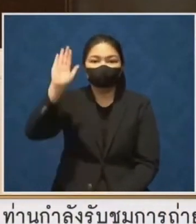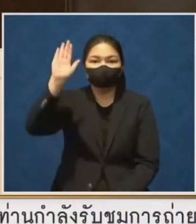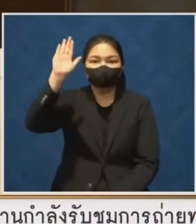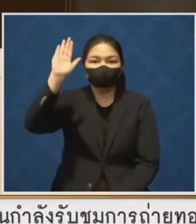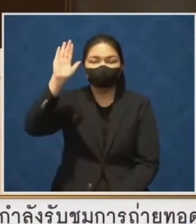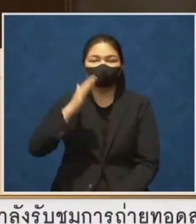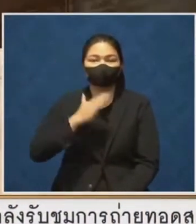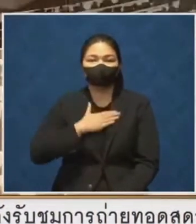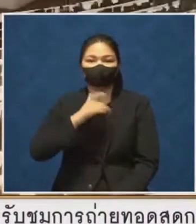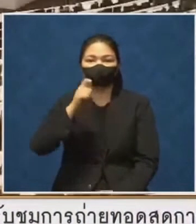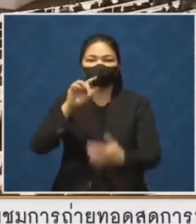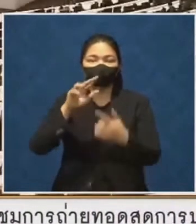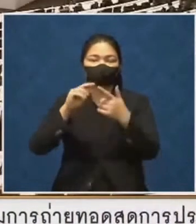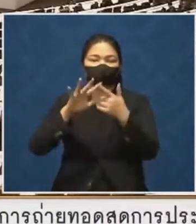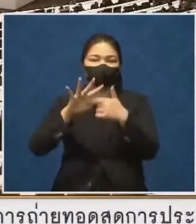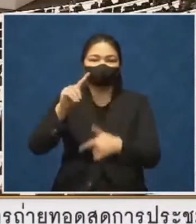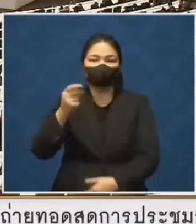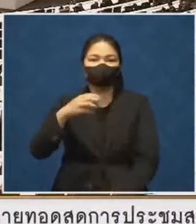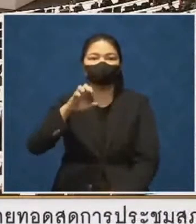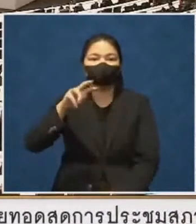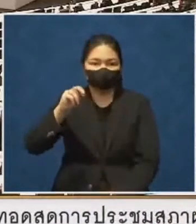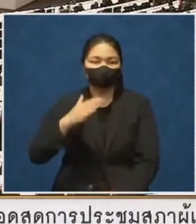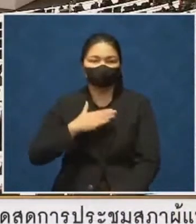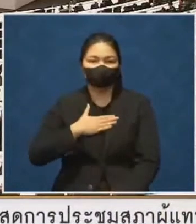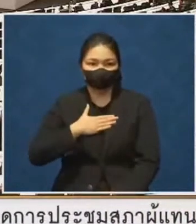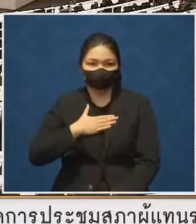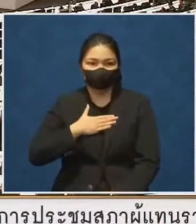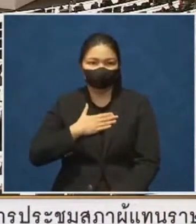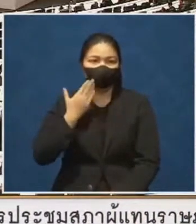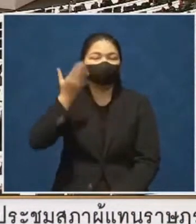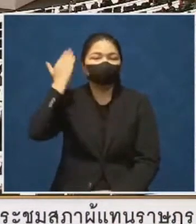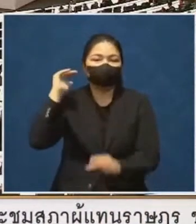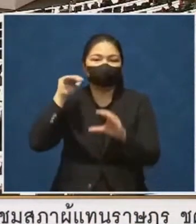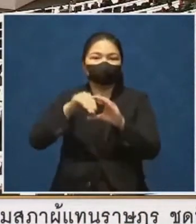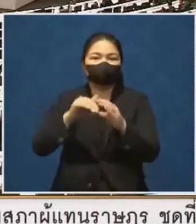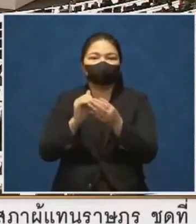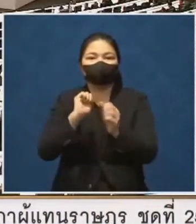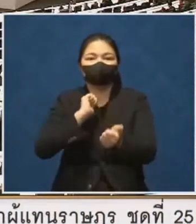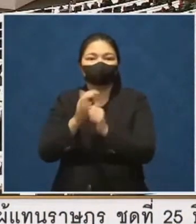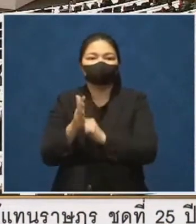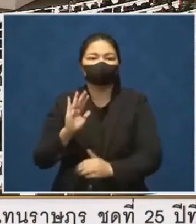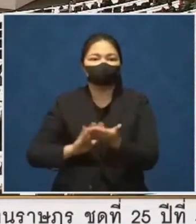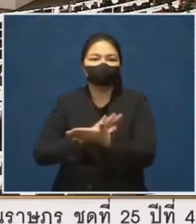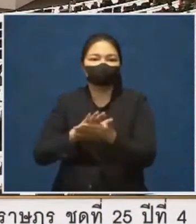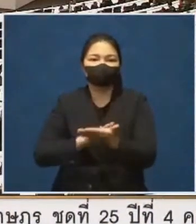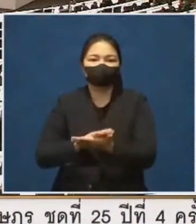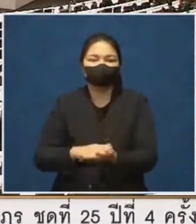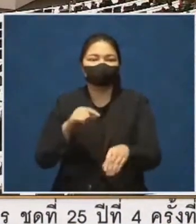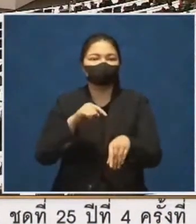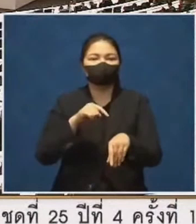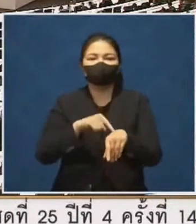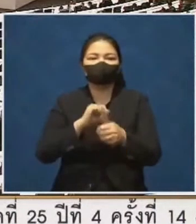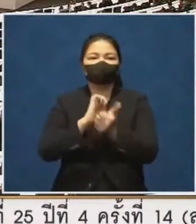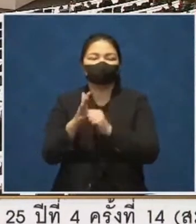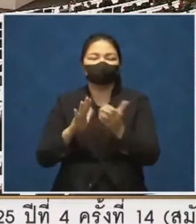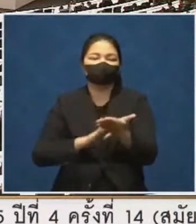ขึ้นมานี่เป็นจุดสังเกตหนึ่งแต่ว่าอีกจุดสังเกตหนึ่งถ้าในกรณีที่มันไปได้ไม่ได้มีกรณีการล่มองค์ประชุมเกิดขึ้นนะครับก็น่